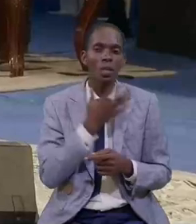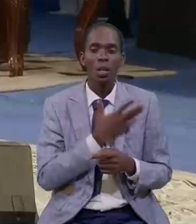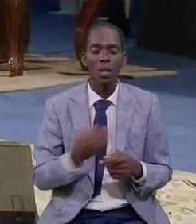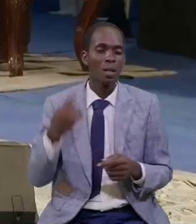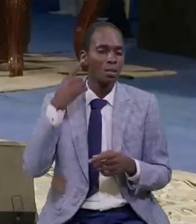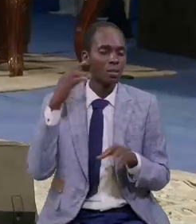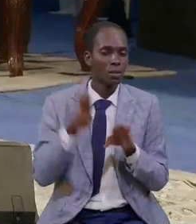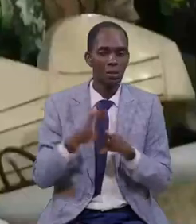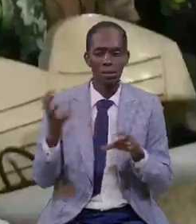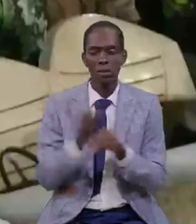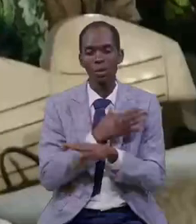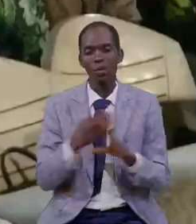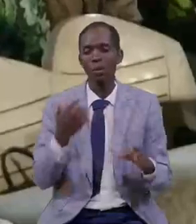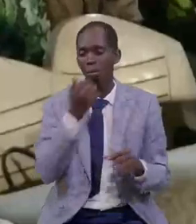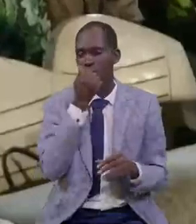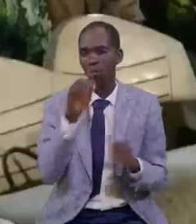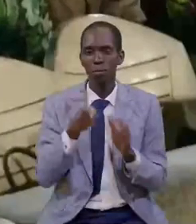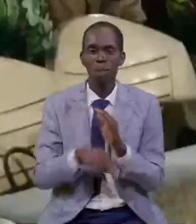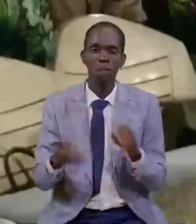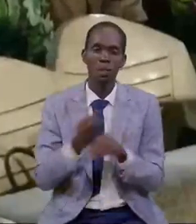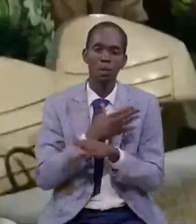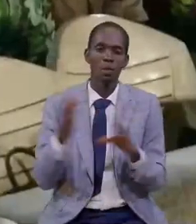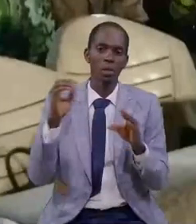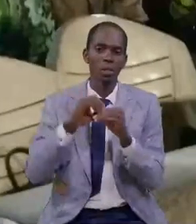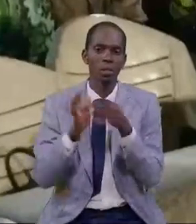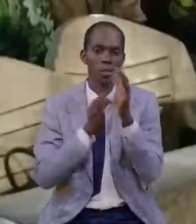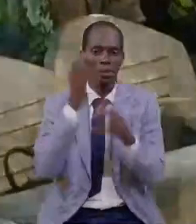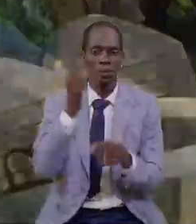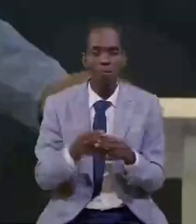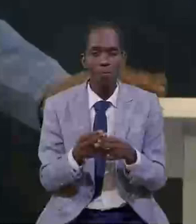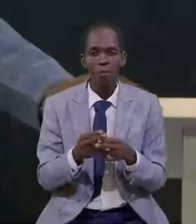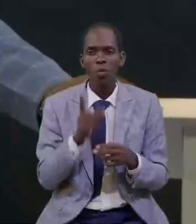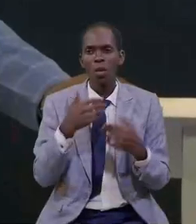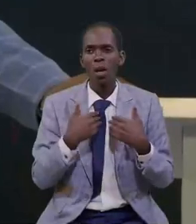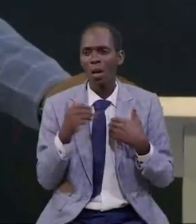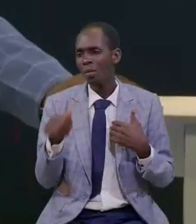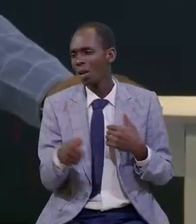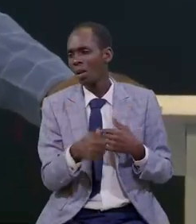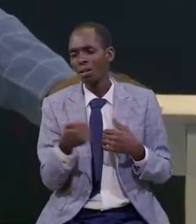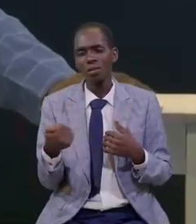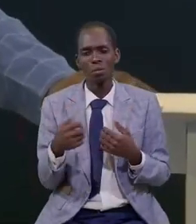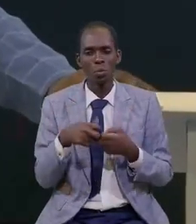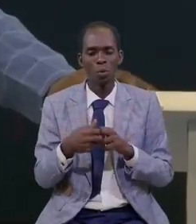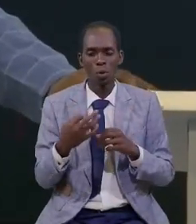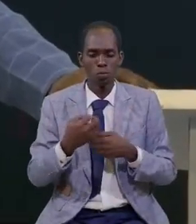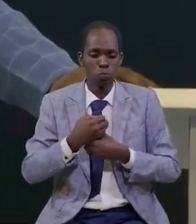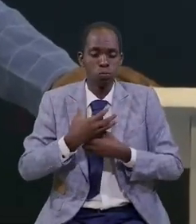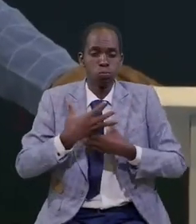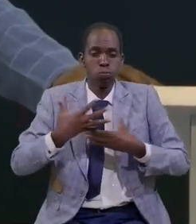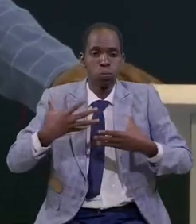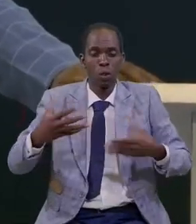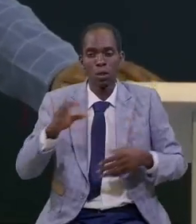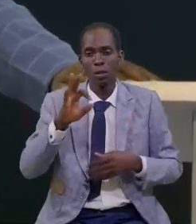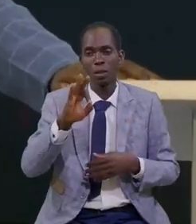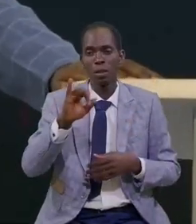disparaîtra au nom de Jésus est-ce que tu as un enflement de tumeur fibrome est-ce que tu